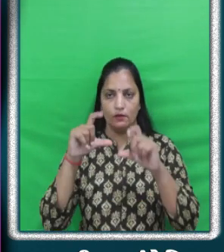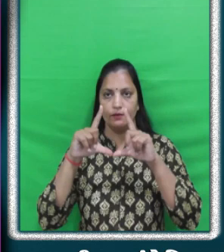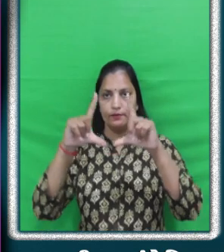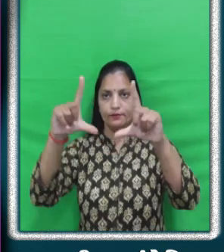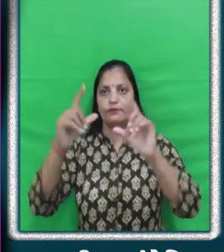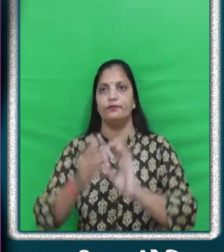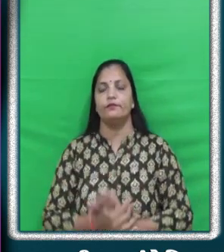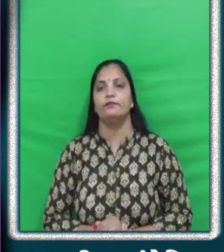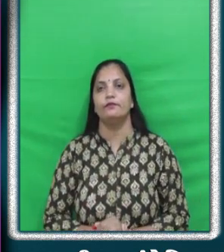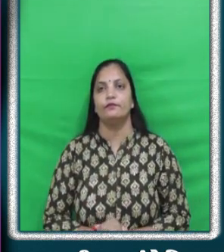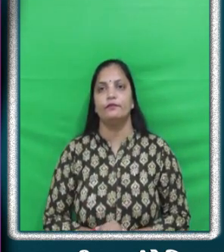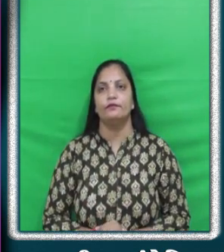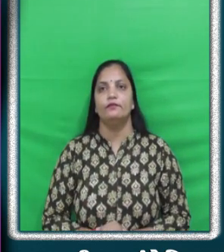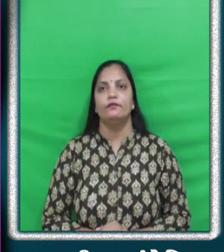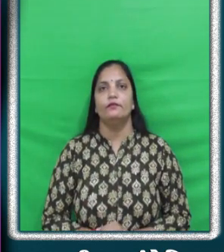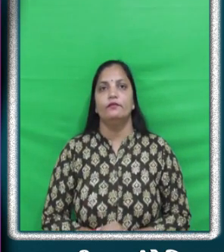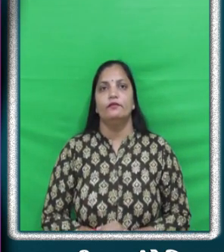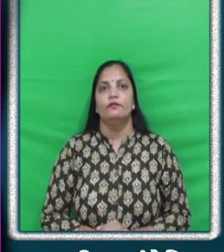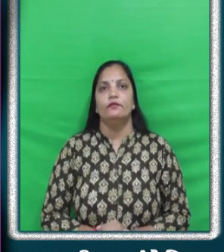બાઉમેનની કોથળીની અંદર ખુલે છે